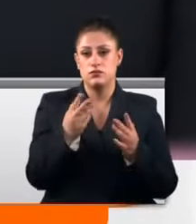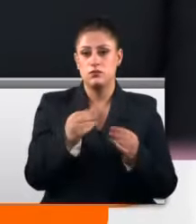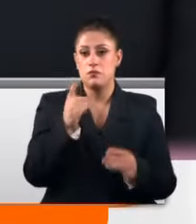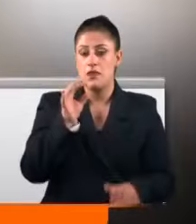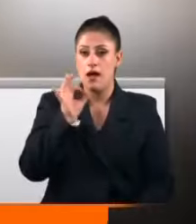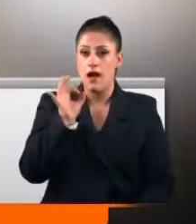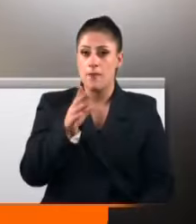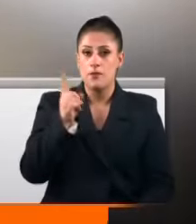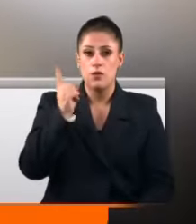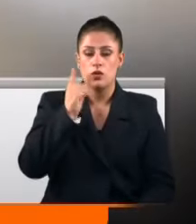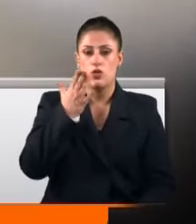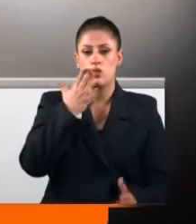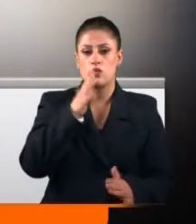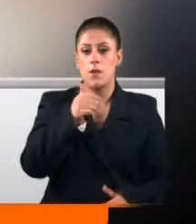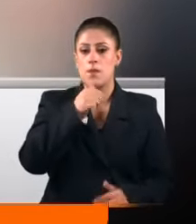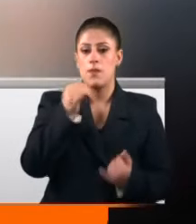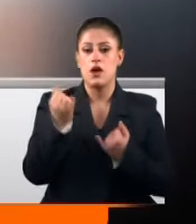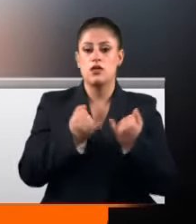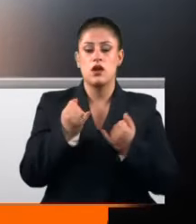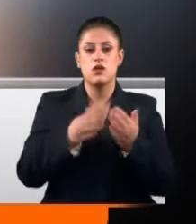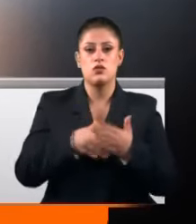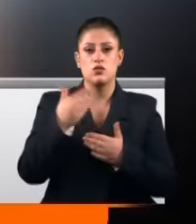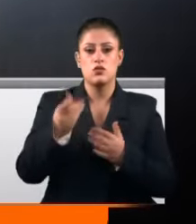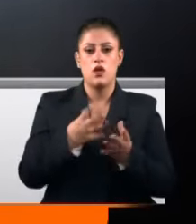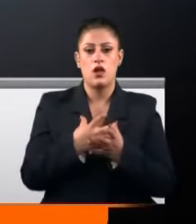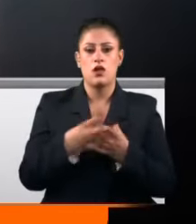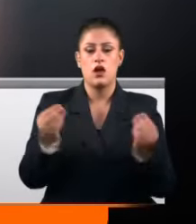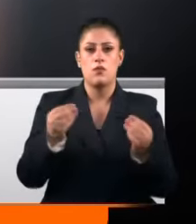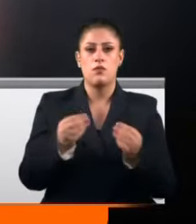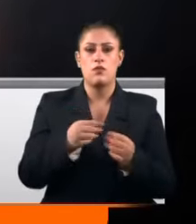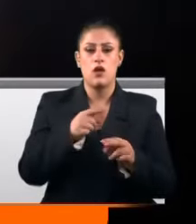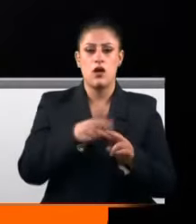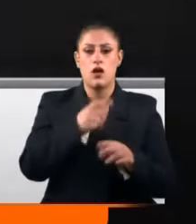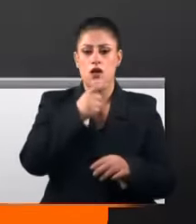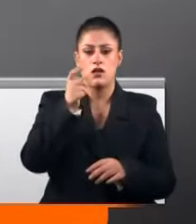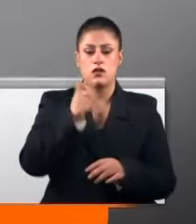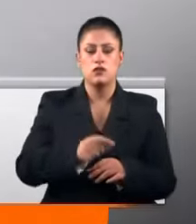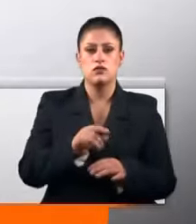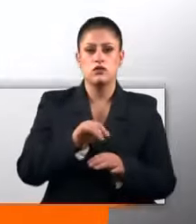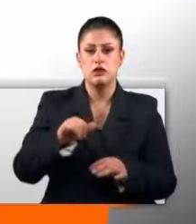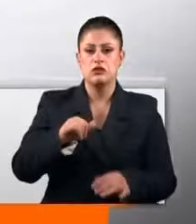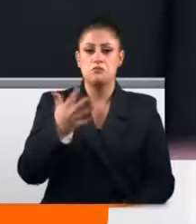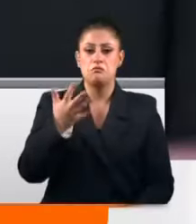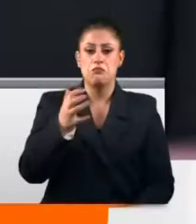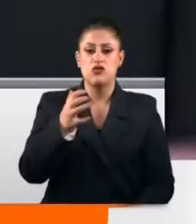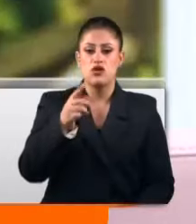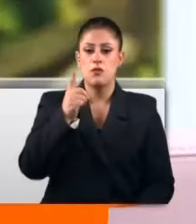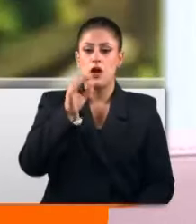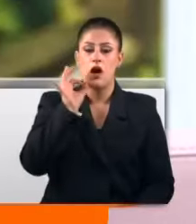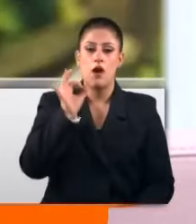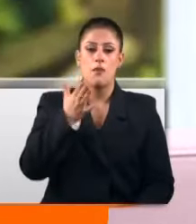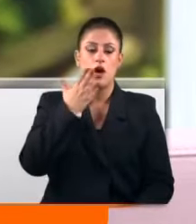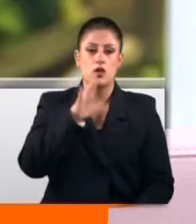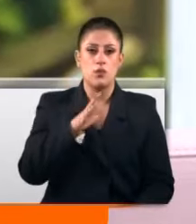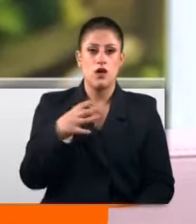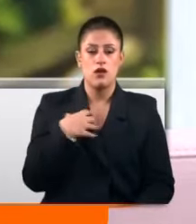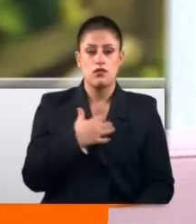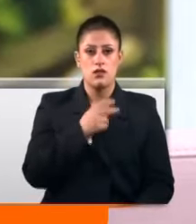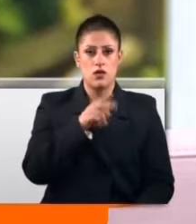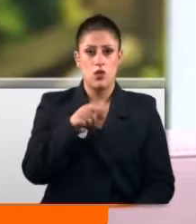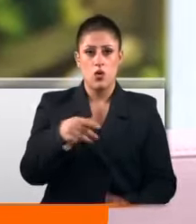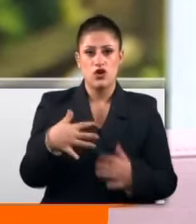haber yok. Babasıyla tartıştıktan sonra sıra kadem basan Aydın'dan yaklaşık 5 aydır haber yok. Annesi o gece oğlunun